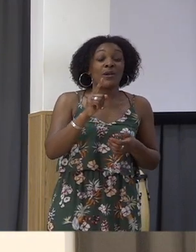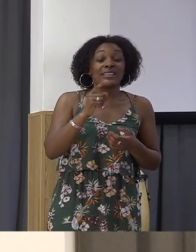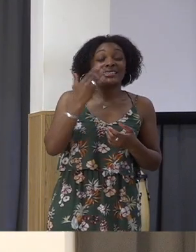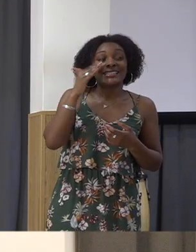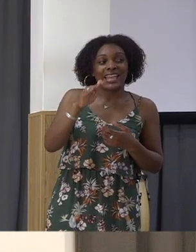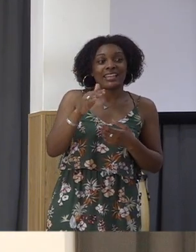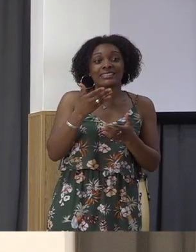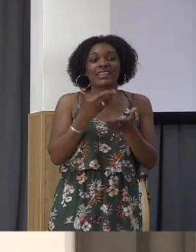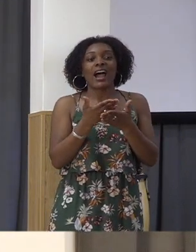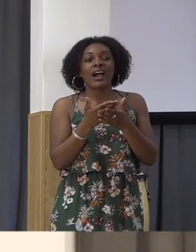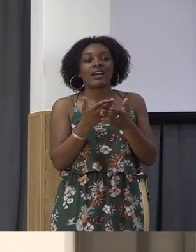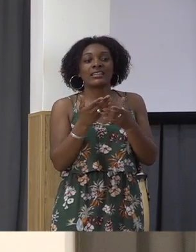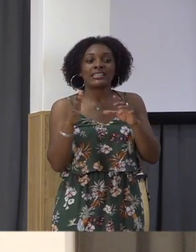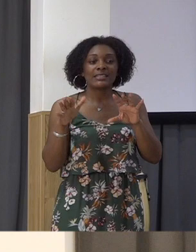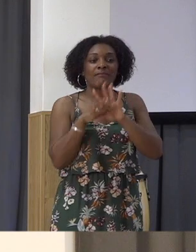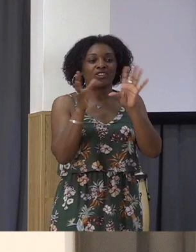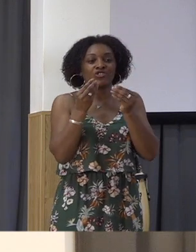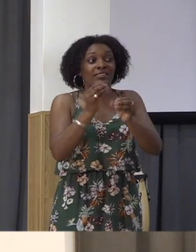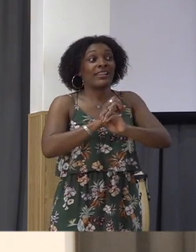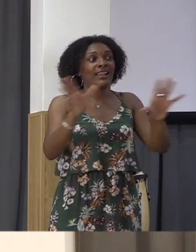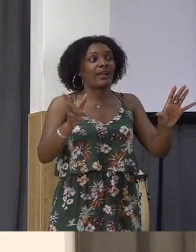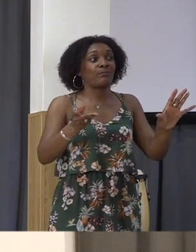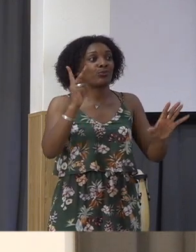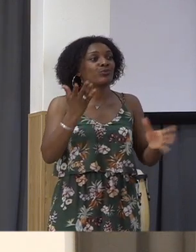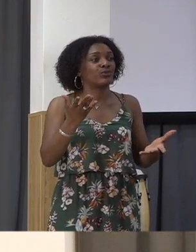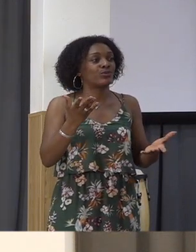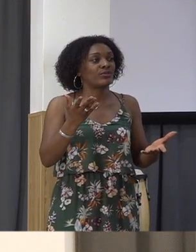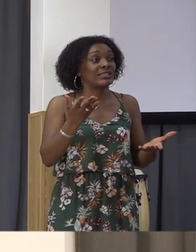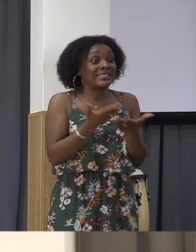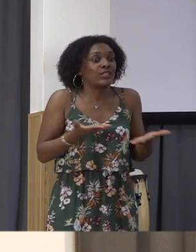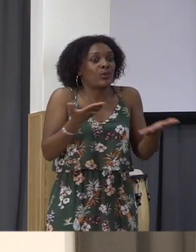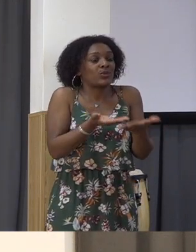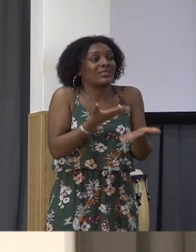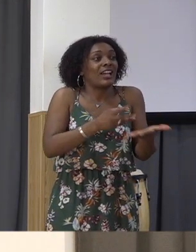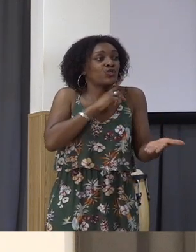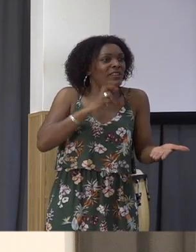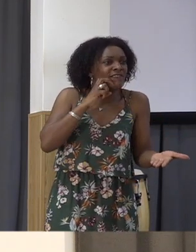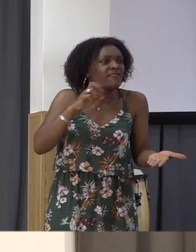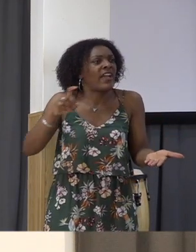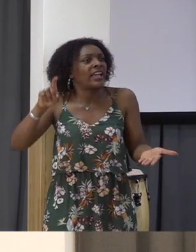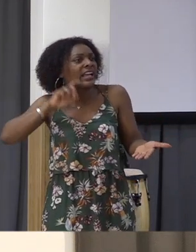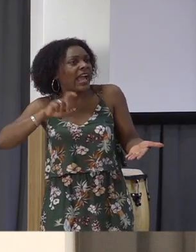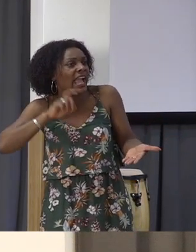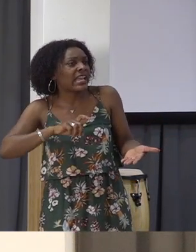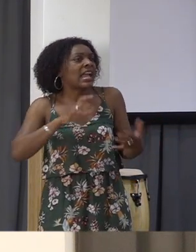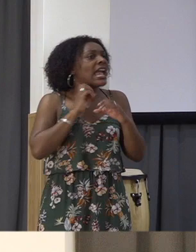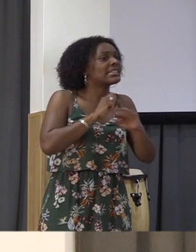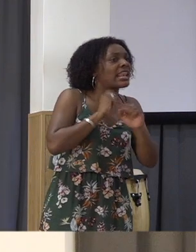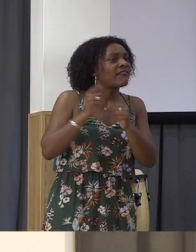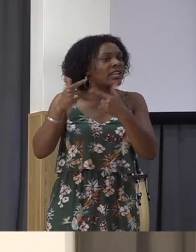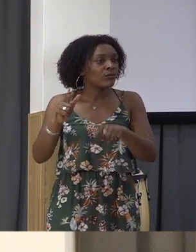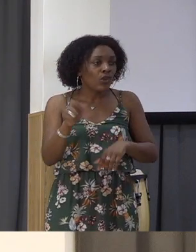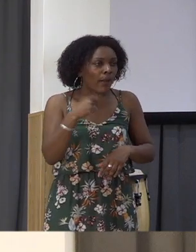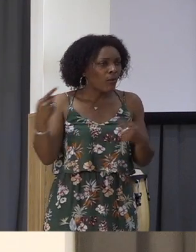possible pour dire ces personnes, ces situations qui a priori ne peuvent pas se retrouver